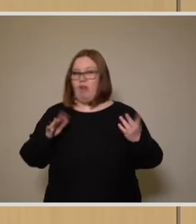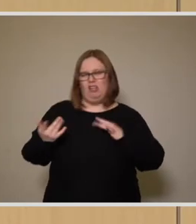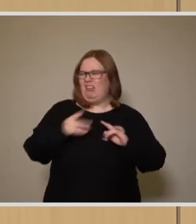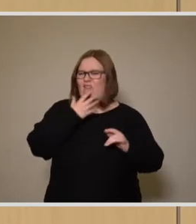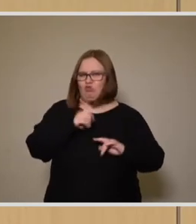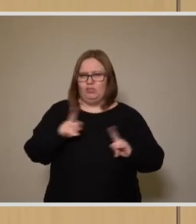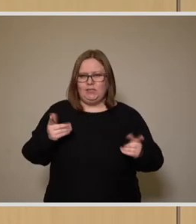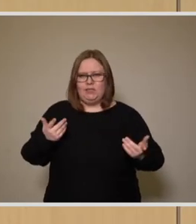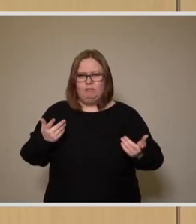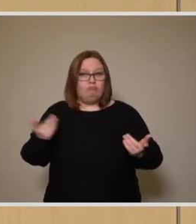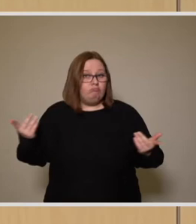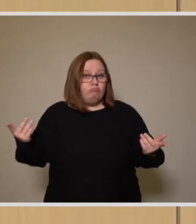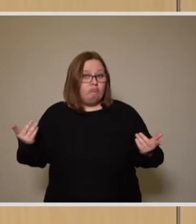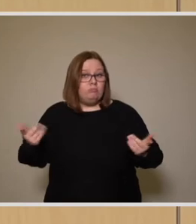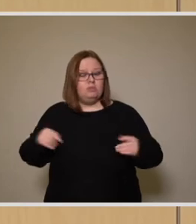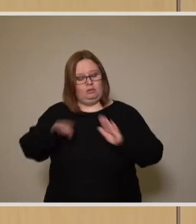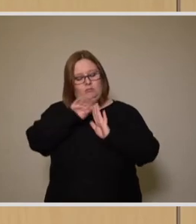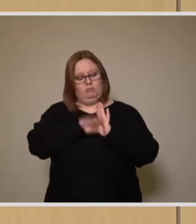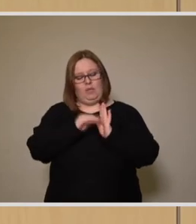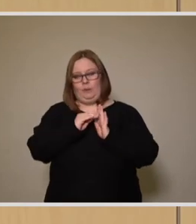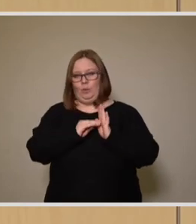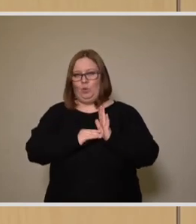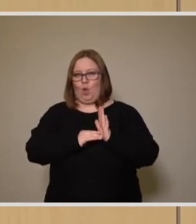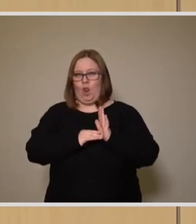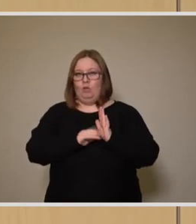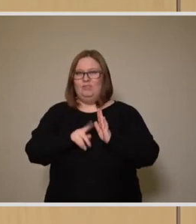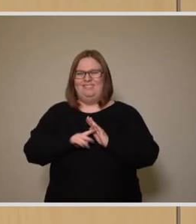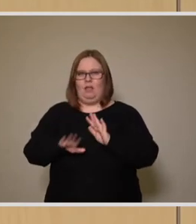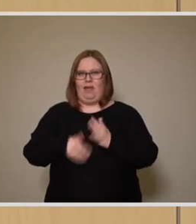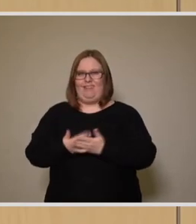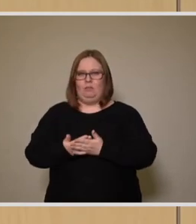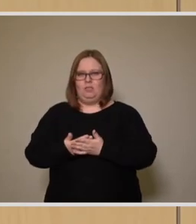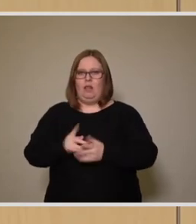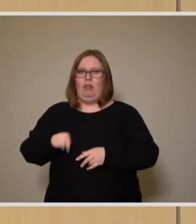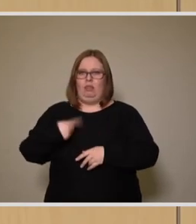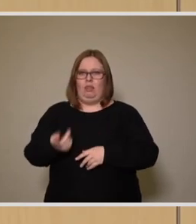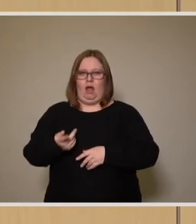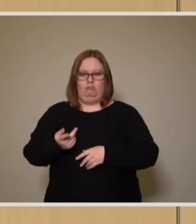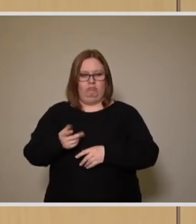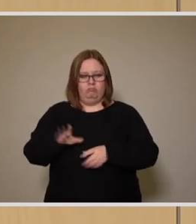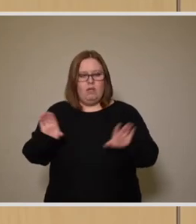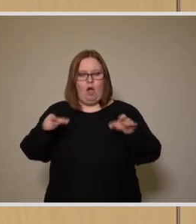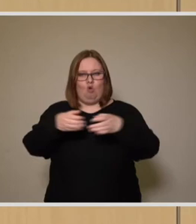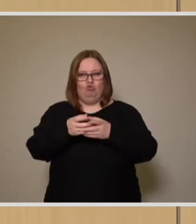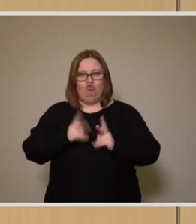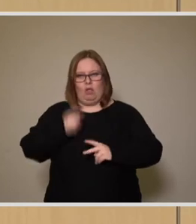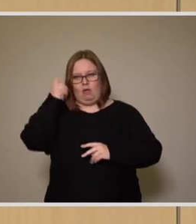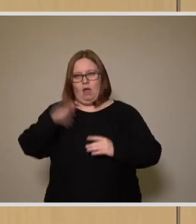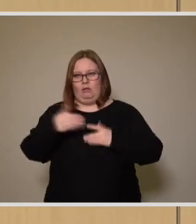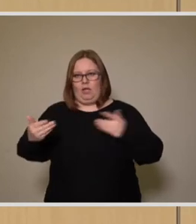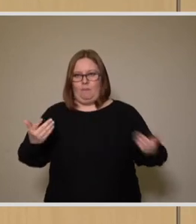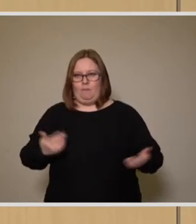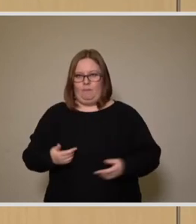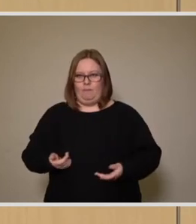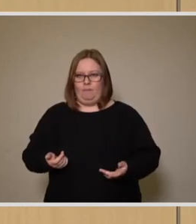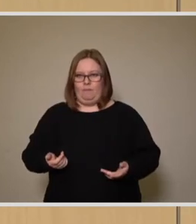nicht, das wird protokolliert und die Ergebnisse werden dann den Ausschüssen und dem Stadtrat vorgelegt.